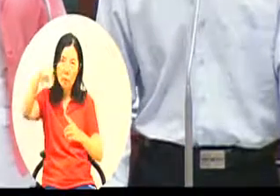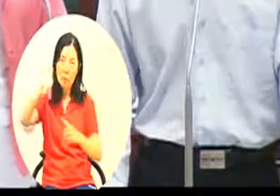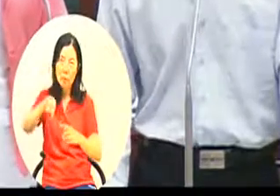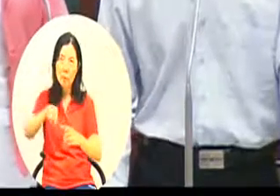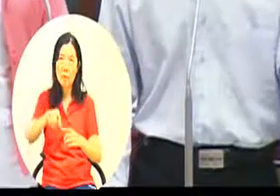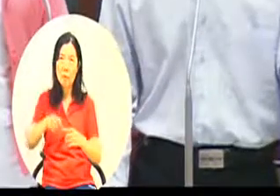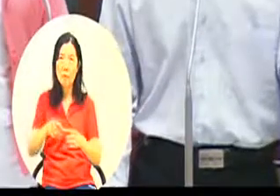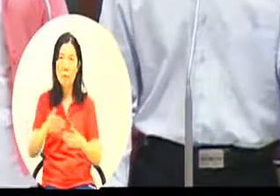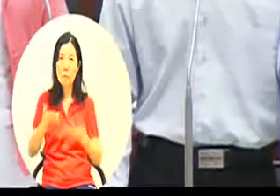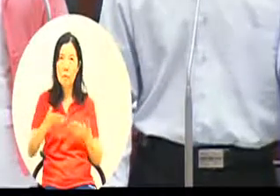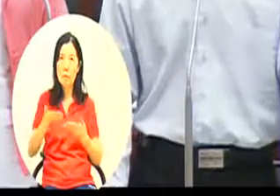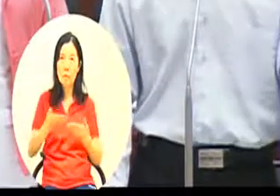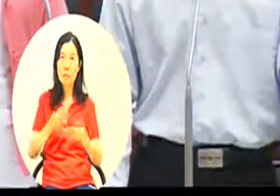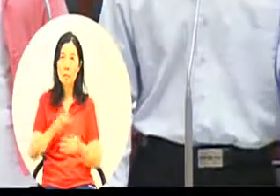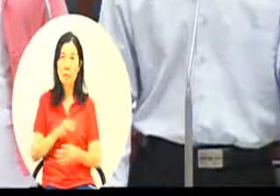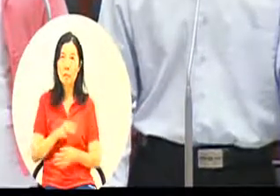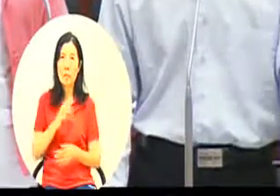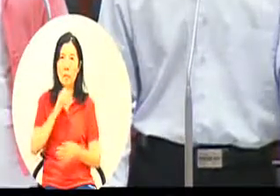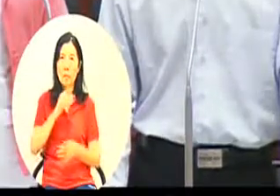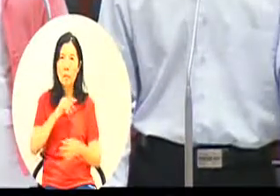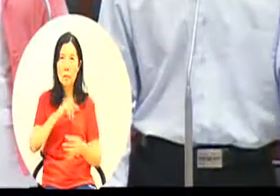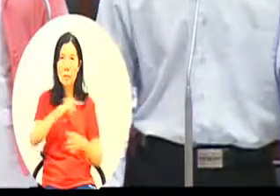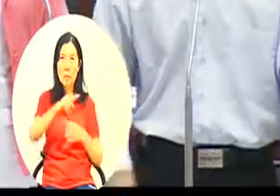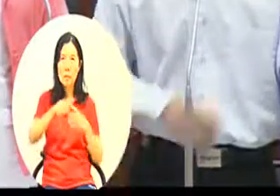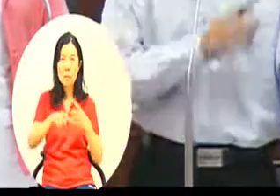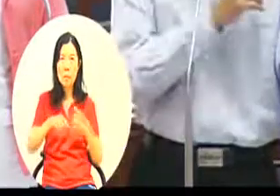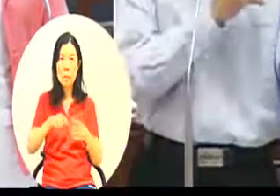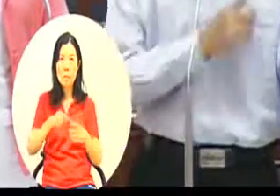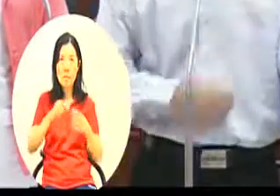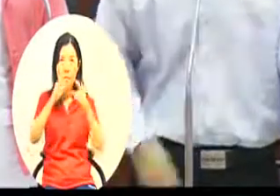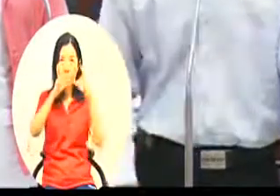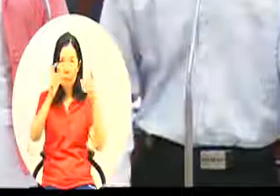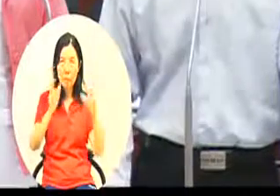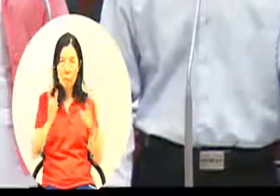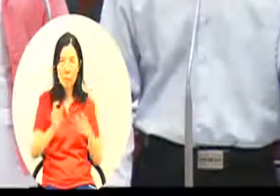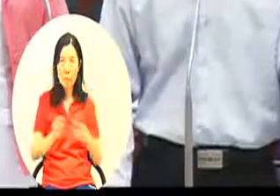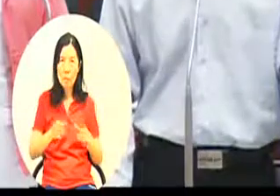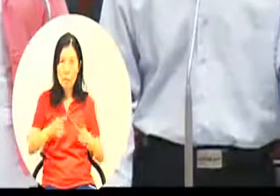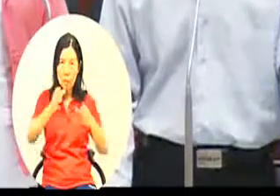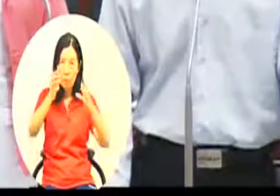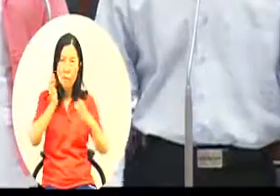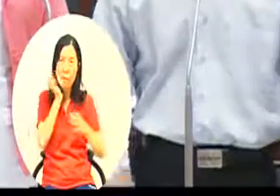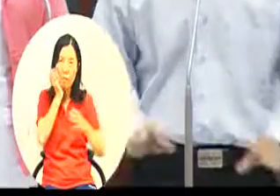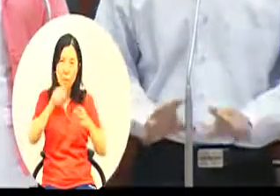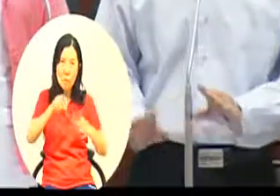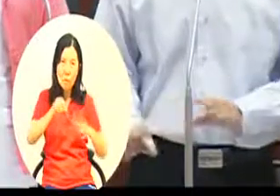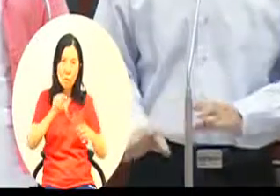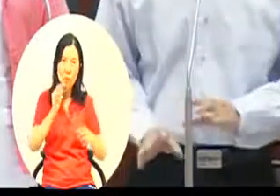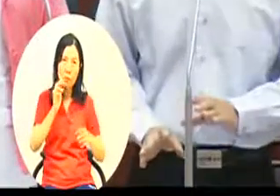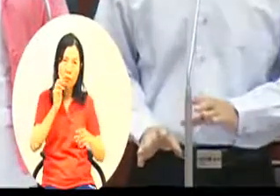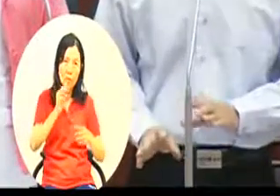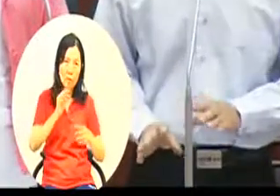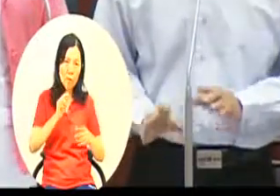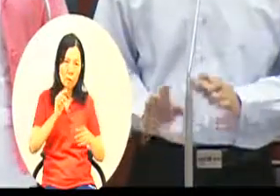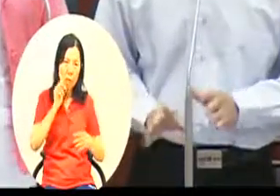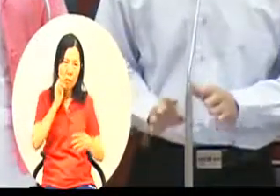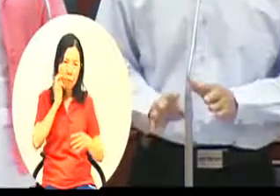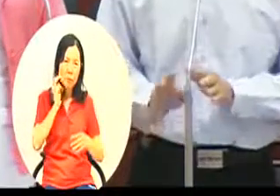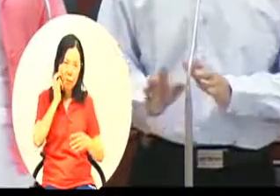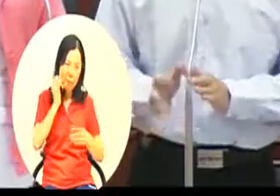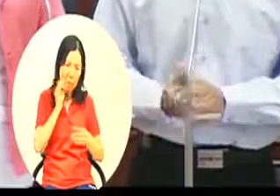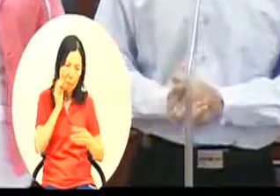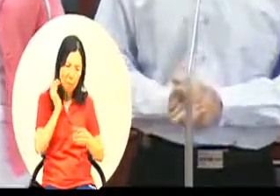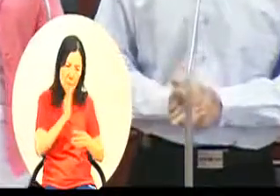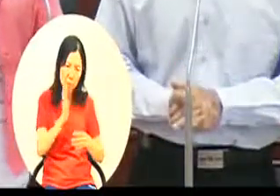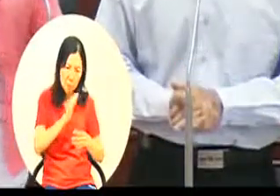是那个转炉石，这个部分是脱硫渣，这两个是不一样的。那当然